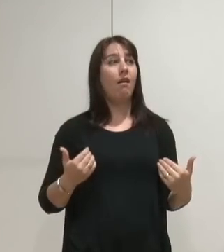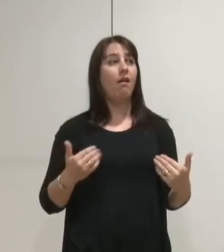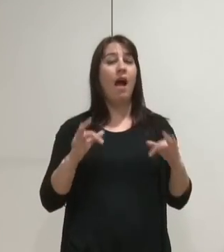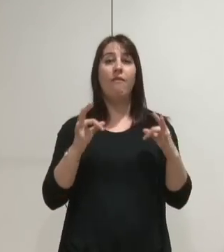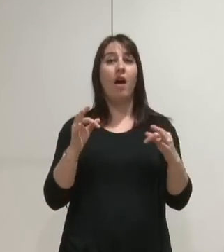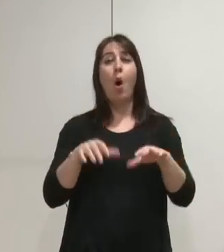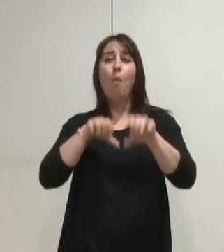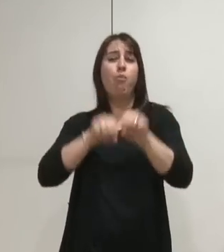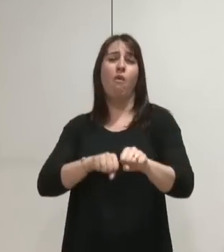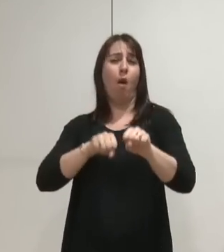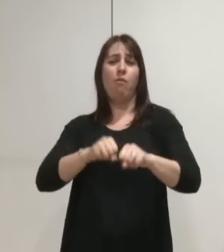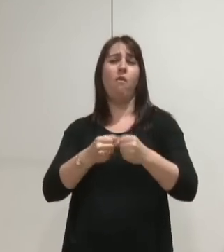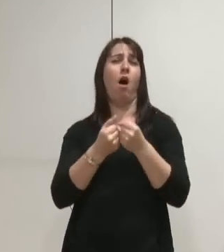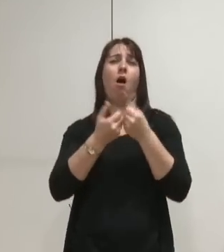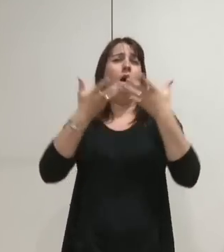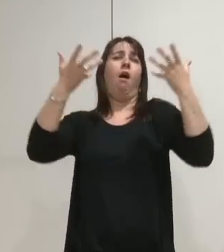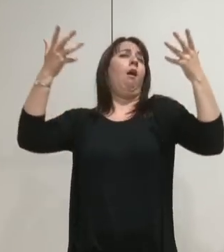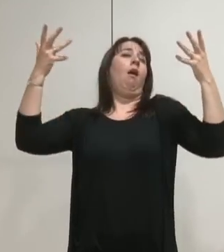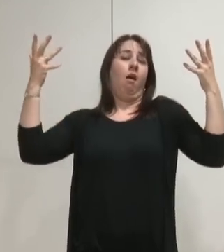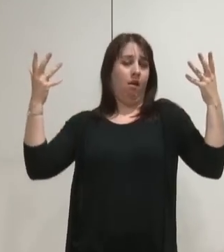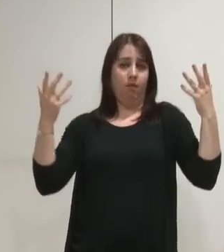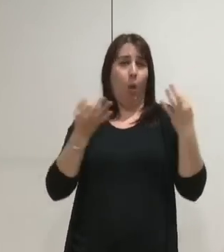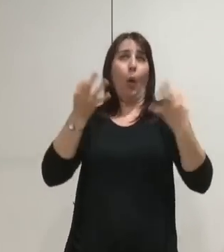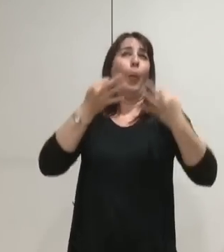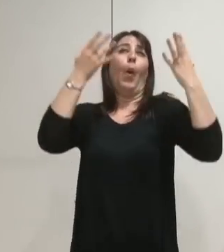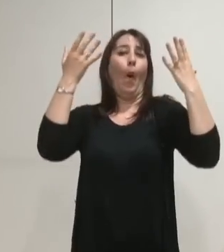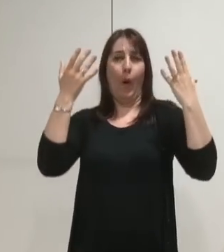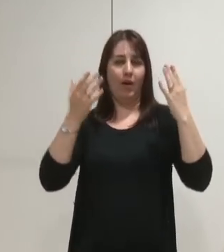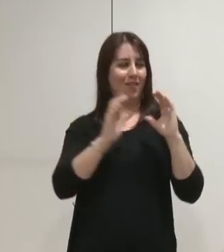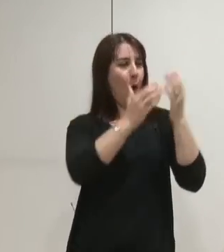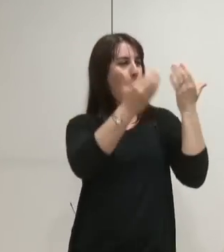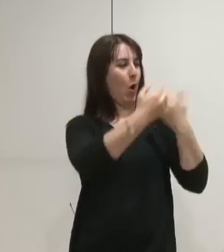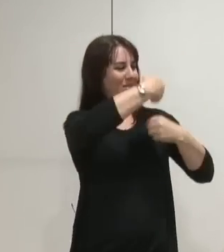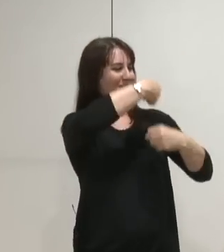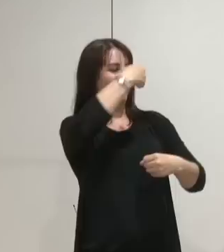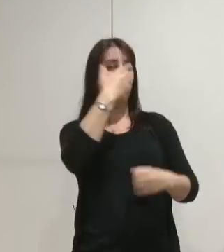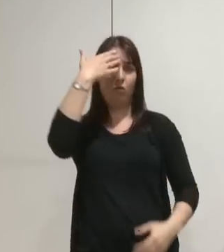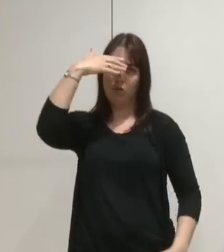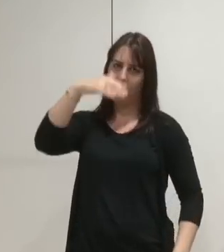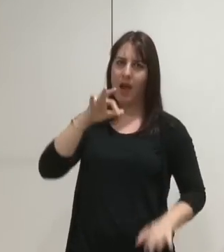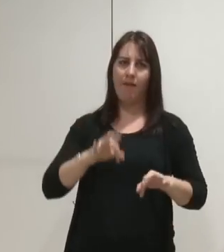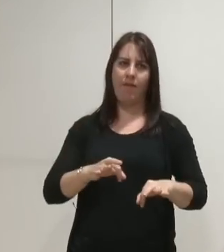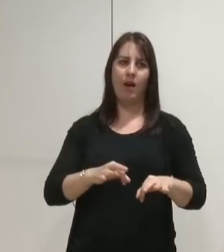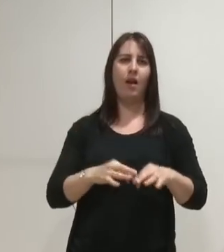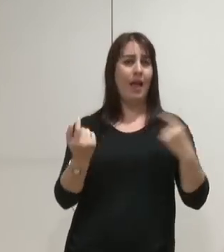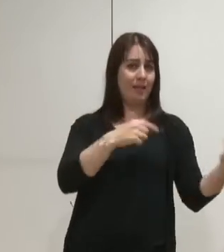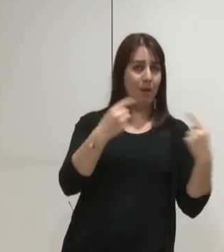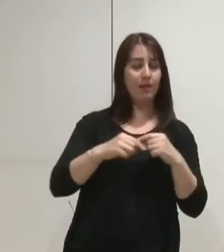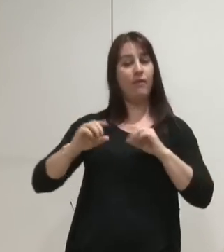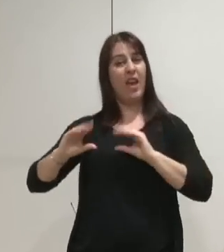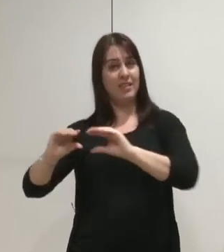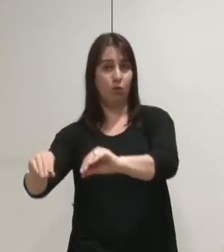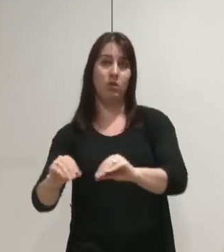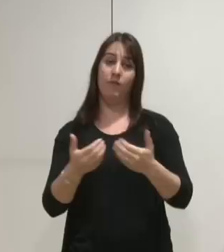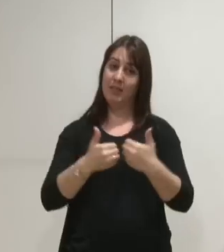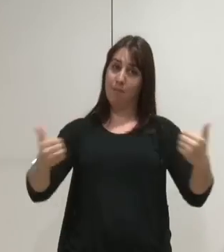plein de pouvoir que que lui donne le code et vous savez que nous sommes pour une séparation du délibératif et d'exécutif mais il se